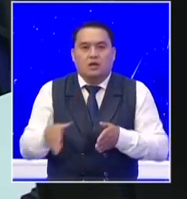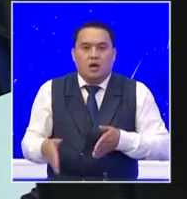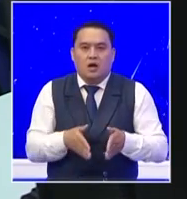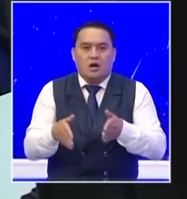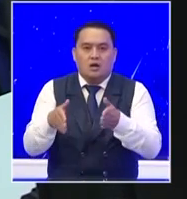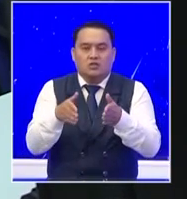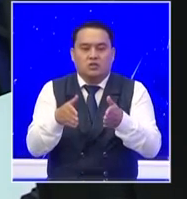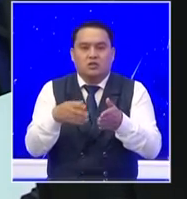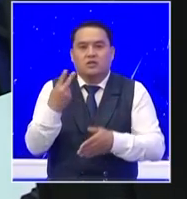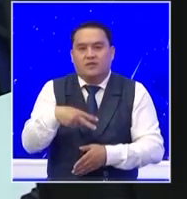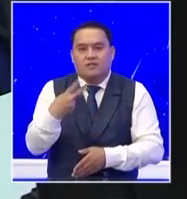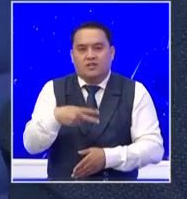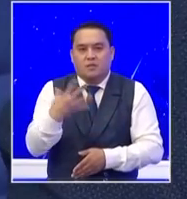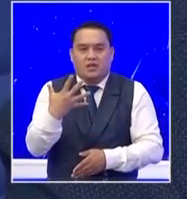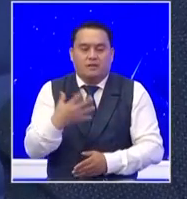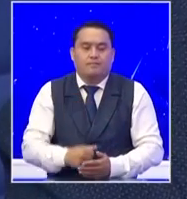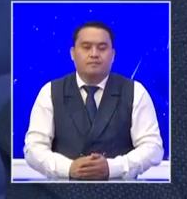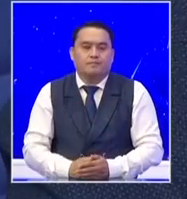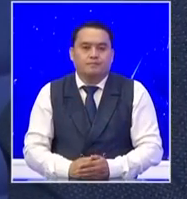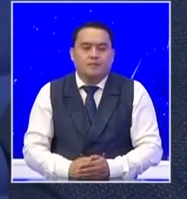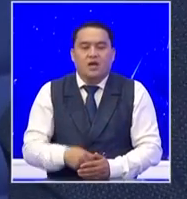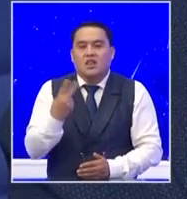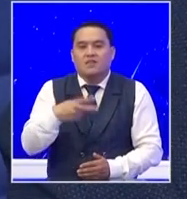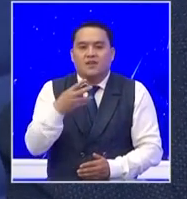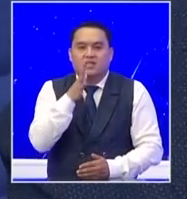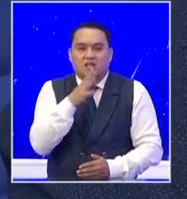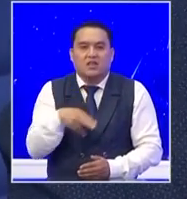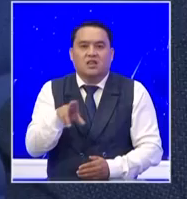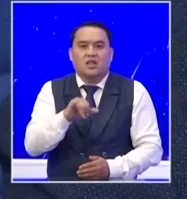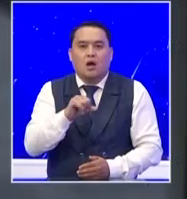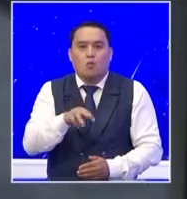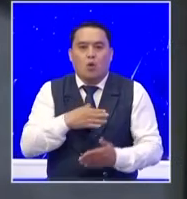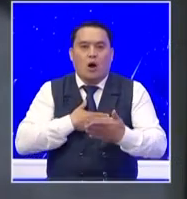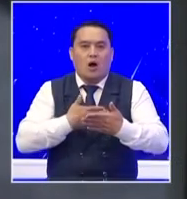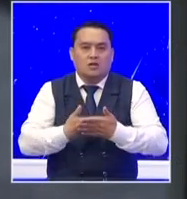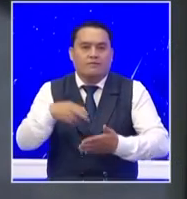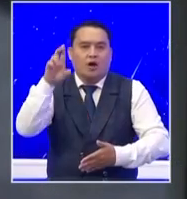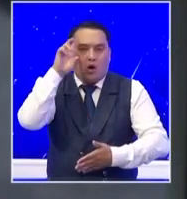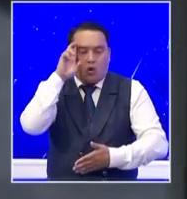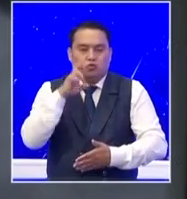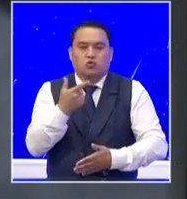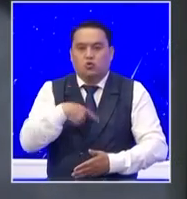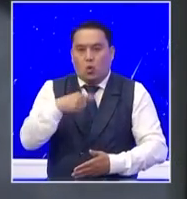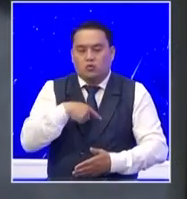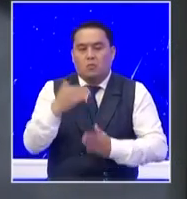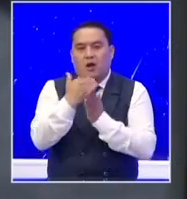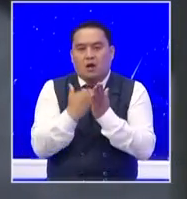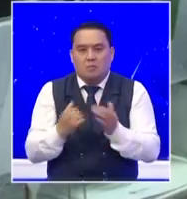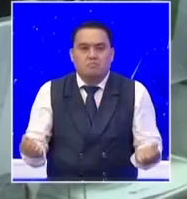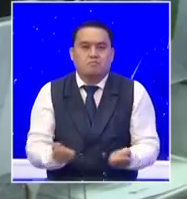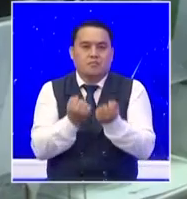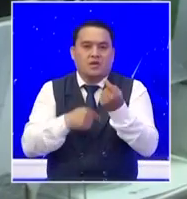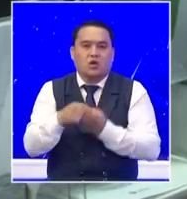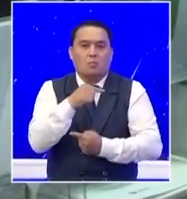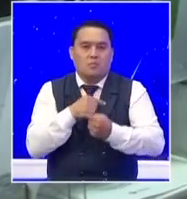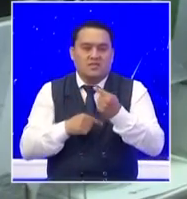карте 2025. Вот уже 20 лет фонд «Даму» активно реализует как государственные, так и собственные программы поддержки малого